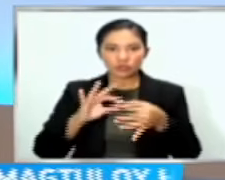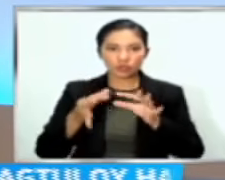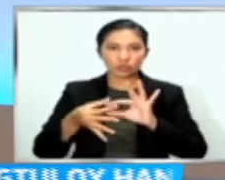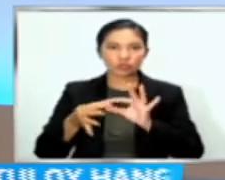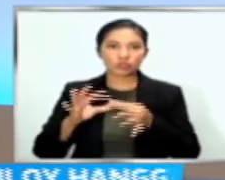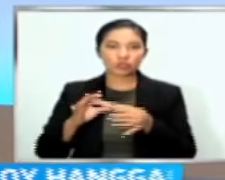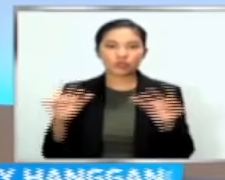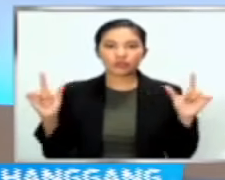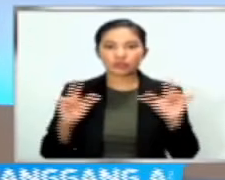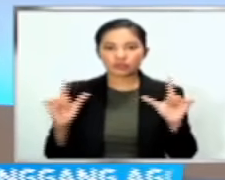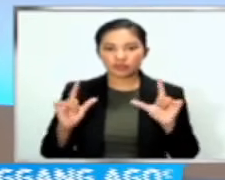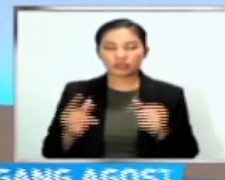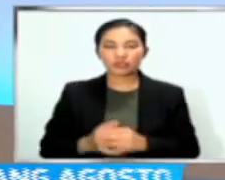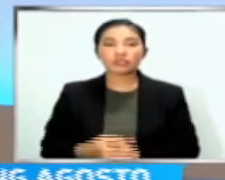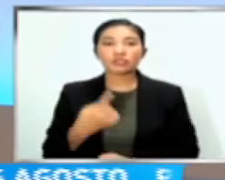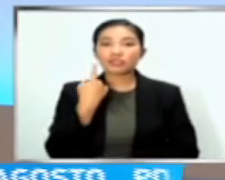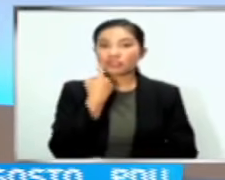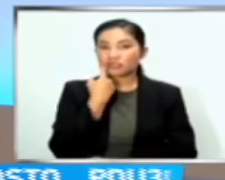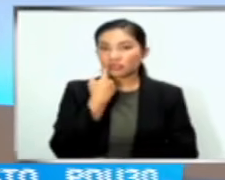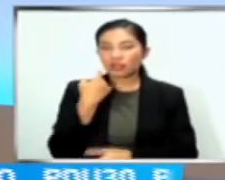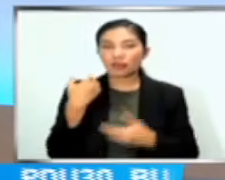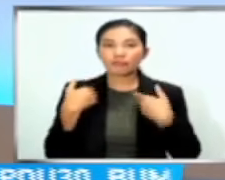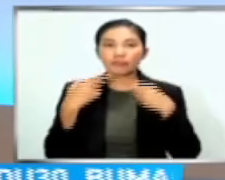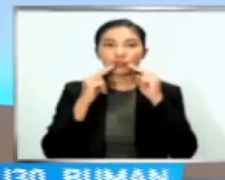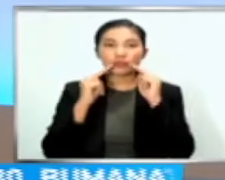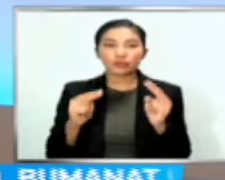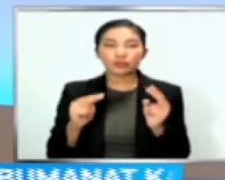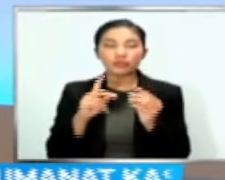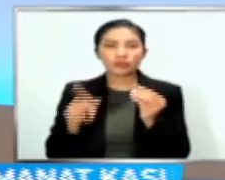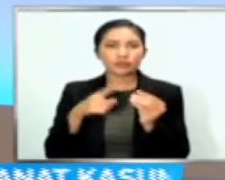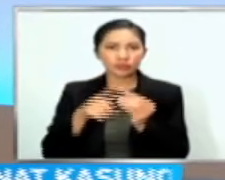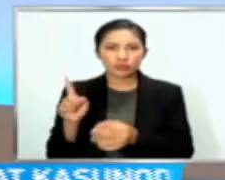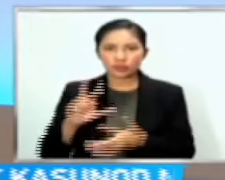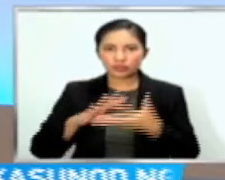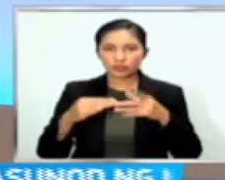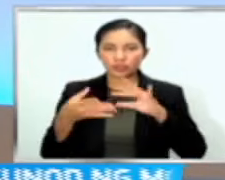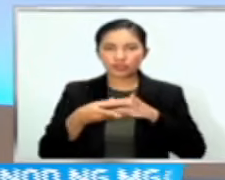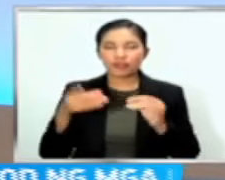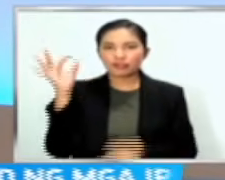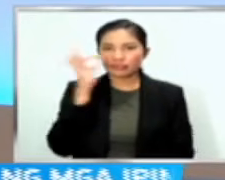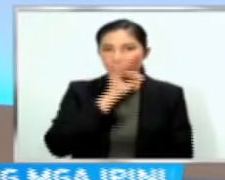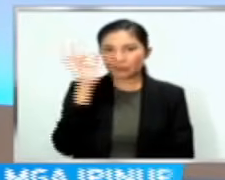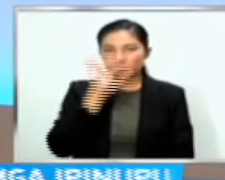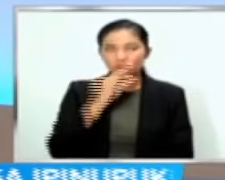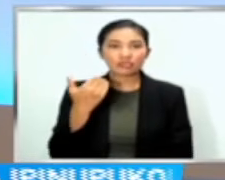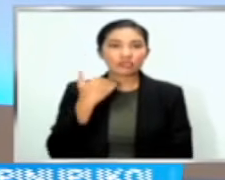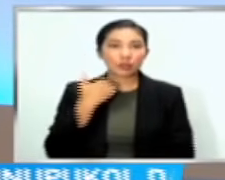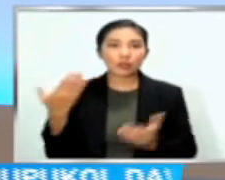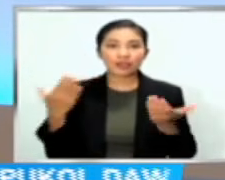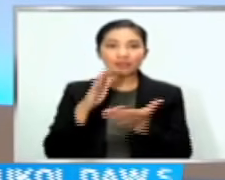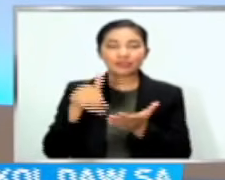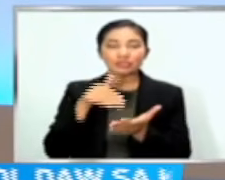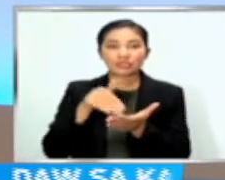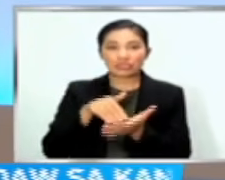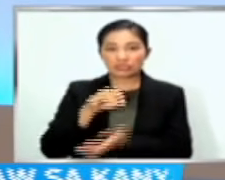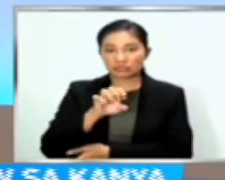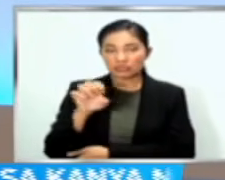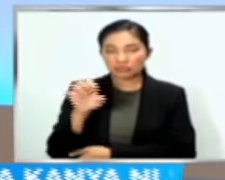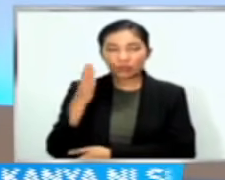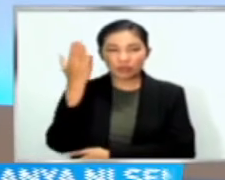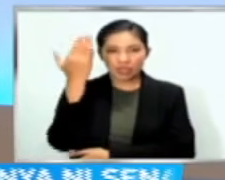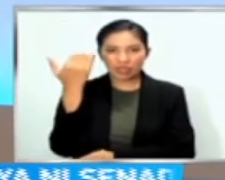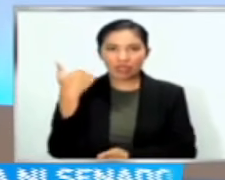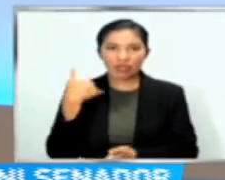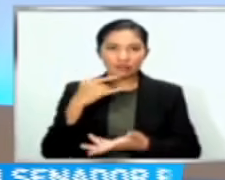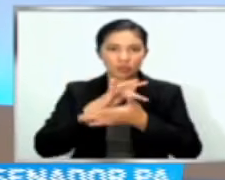Nitong mga nakalipas na mga araw, ibinalita po namin sa inyo ang kwento ng ilan nating kababayang stranded sa Middle East dahil sa COVID travel restrictions. Marami